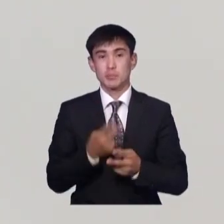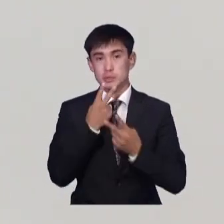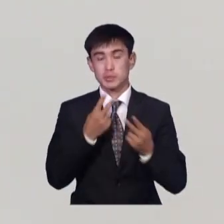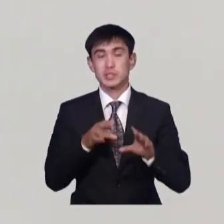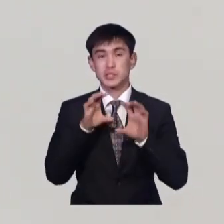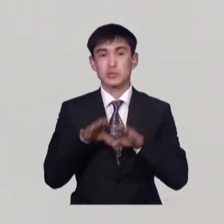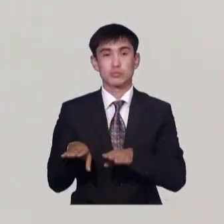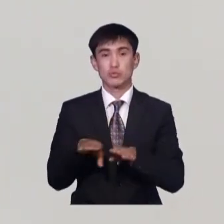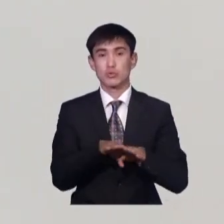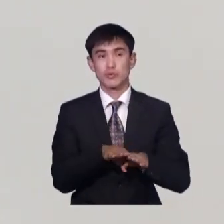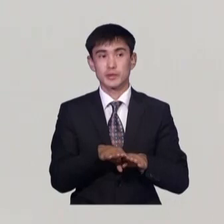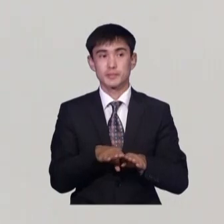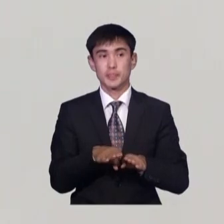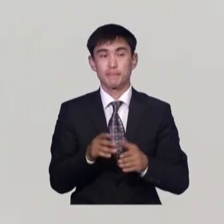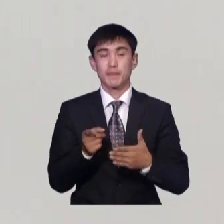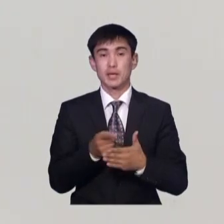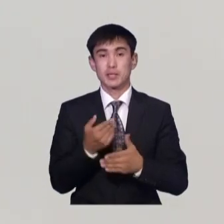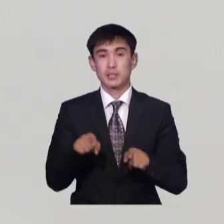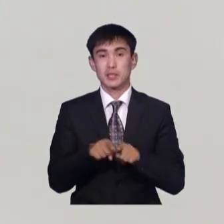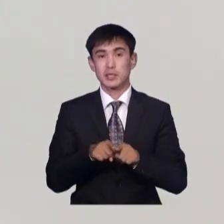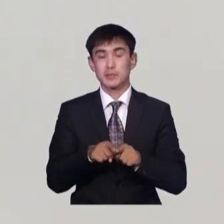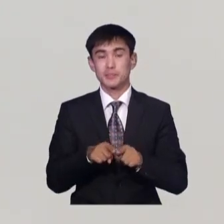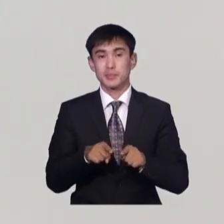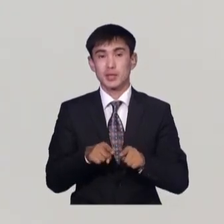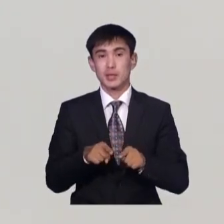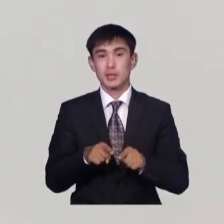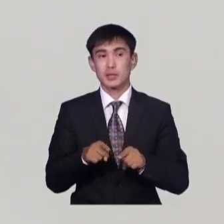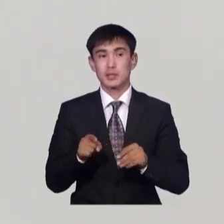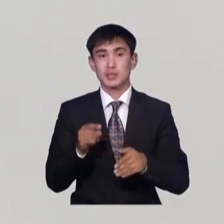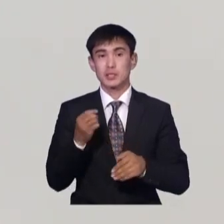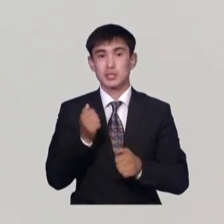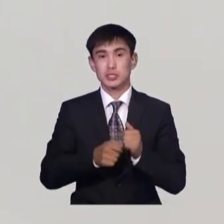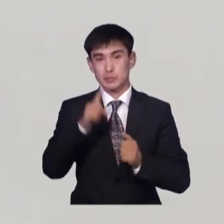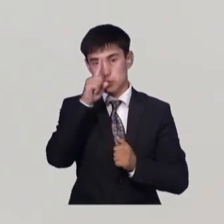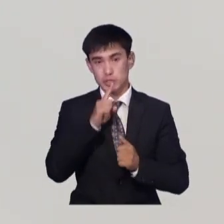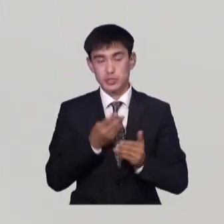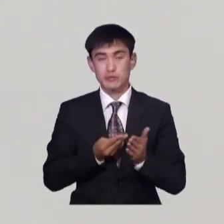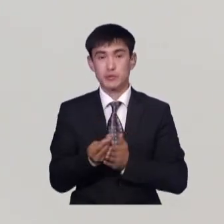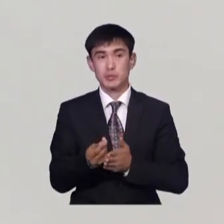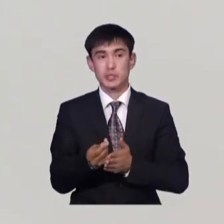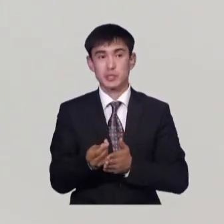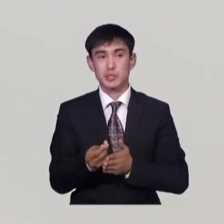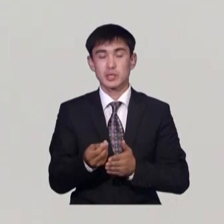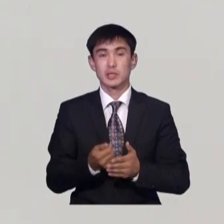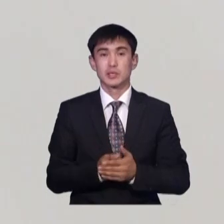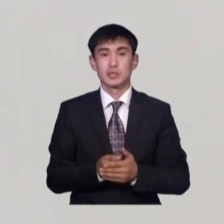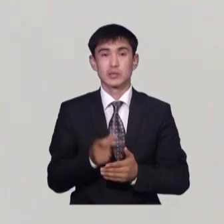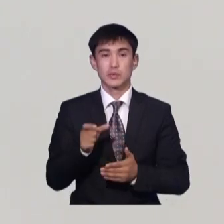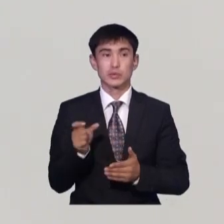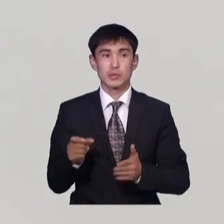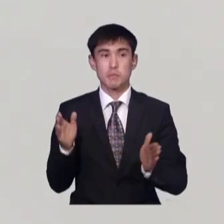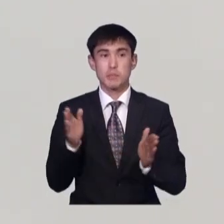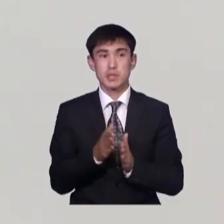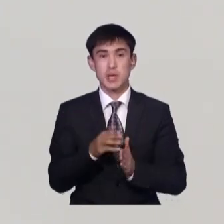пересмотреть на законодательном уровне именно поощрение на какие-то ежемесячные выплаты в виде там